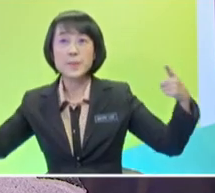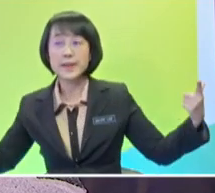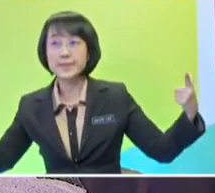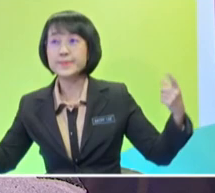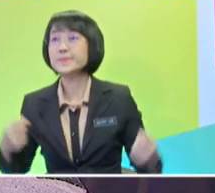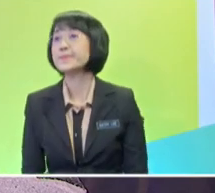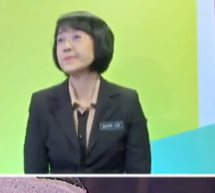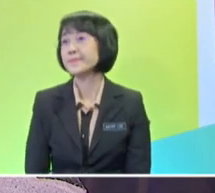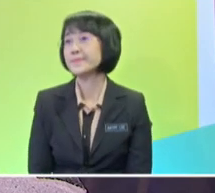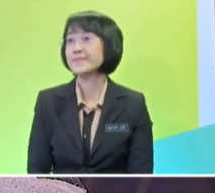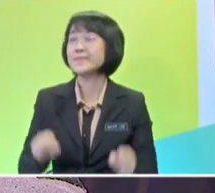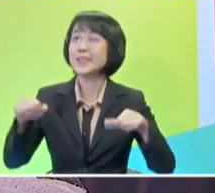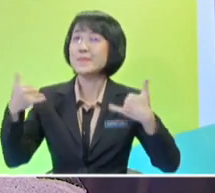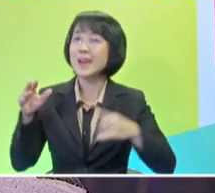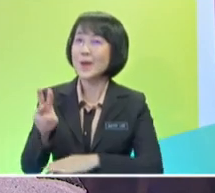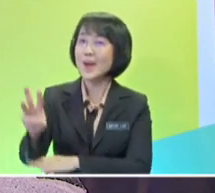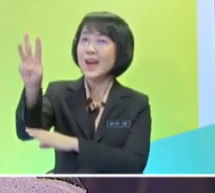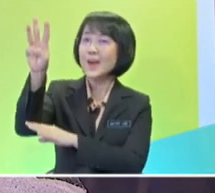main Wow